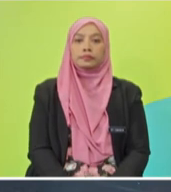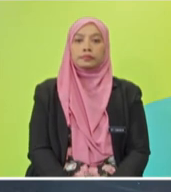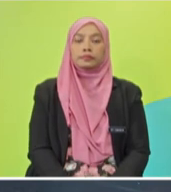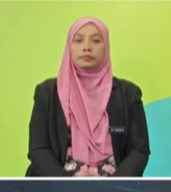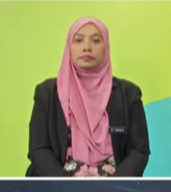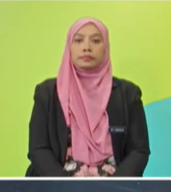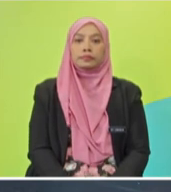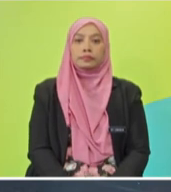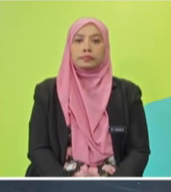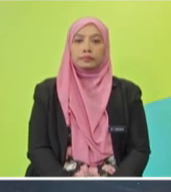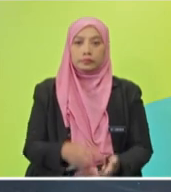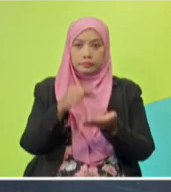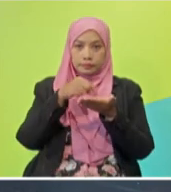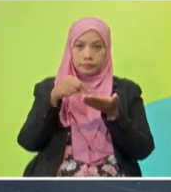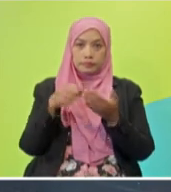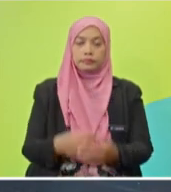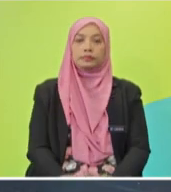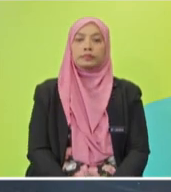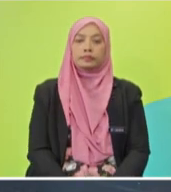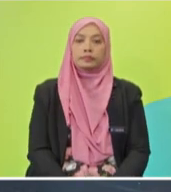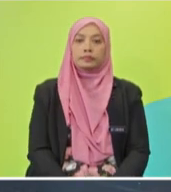Saya cuba tuliskan, cikgu. Okey, ya.